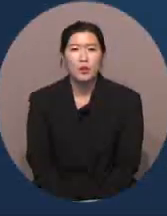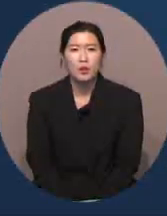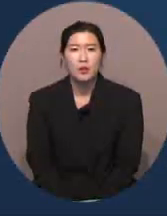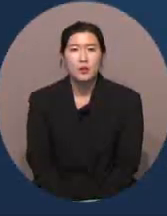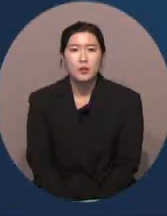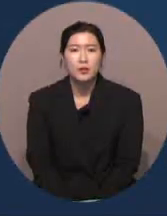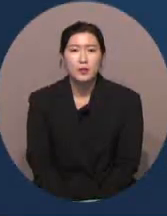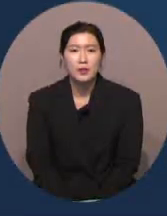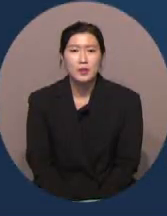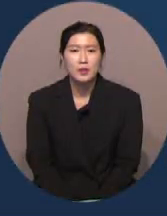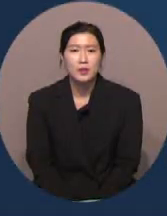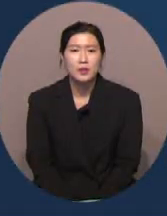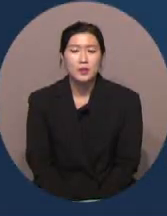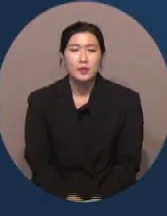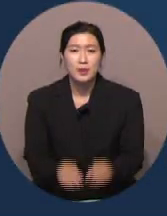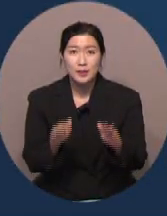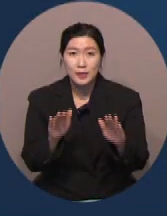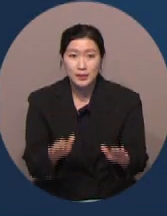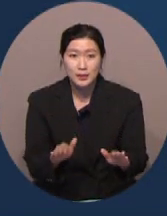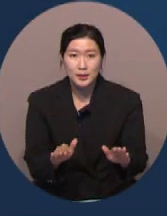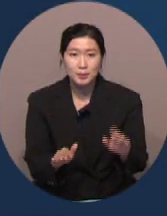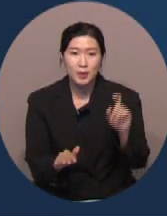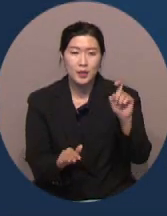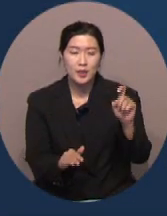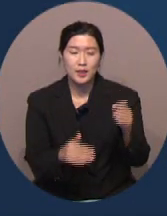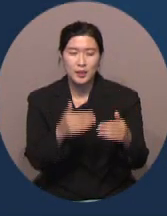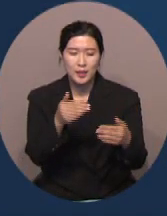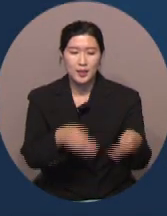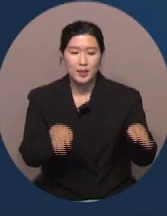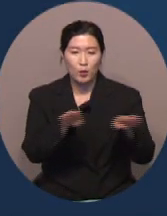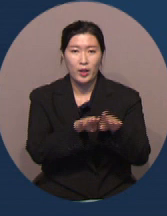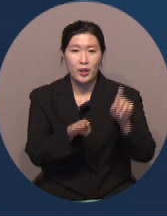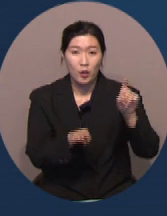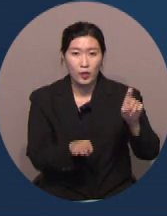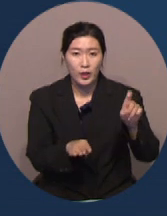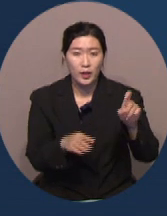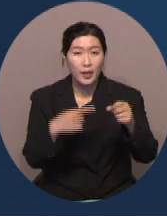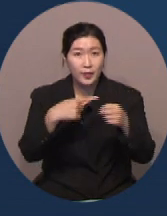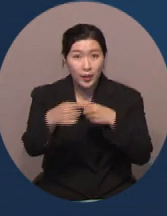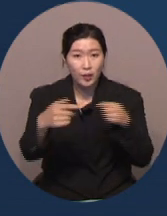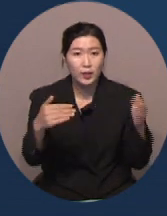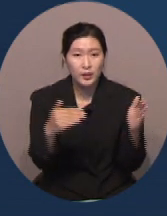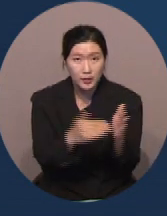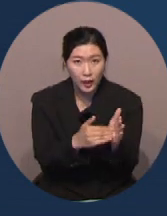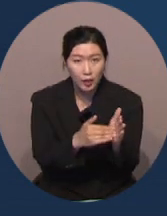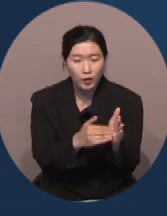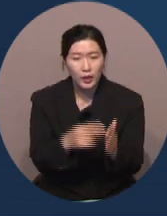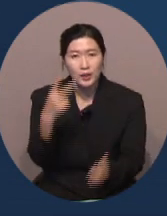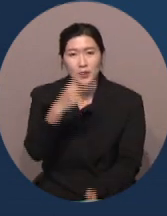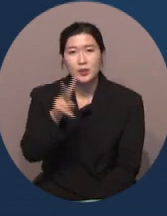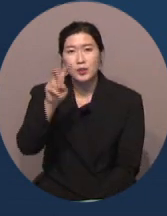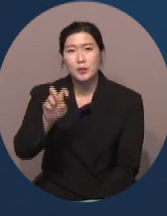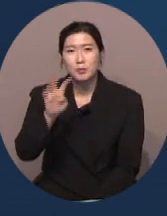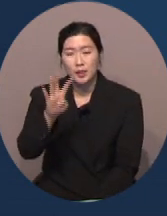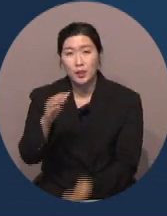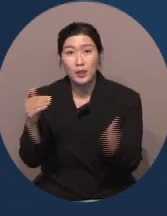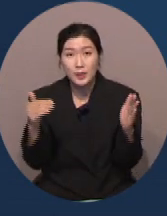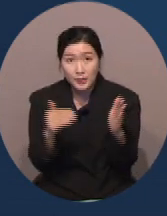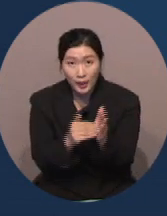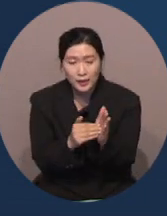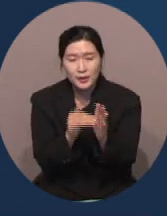실제 임기 단축 대상으로 지목된 10개 기관장 들의 임기는 내년까지 가 대부분이고 오는 2014년